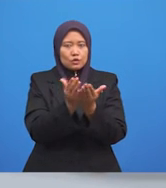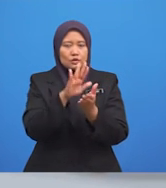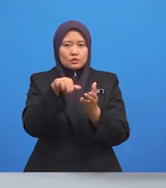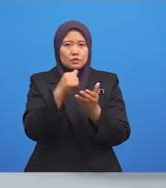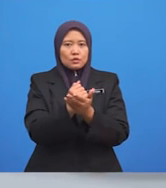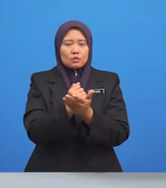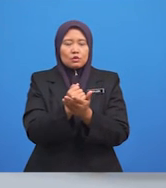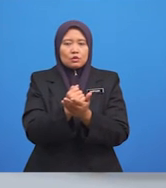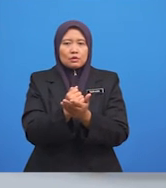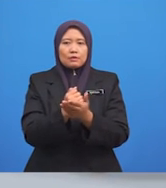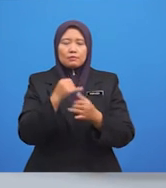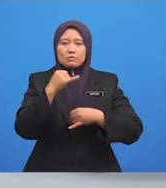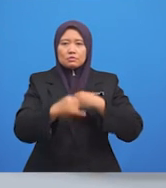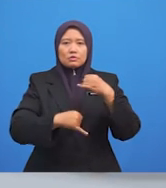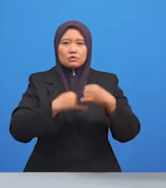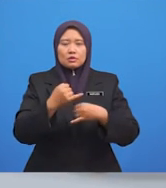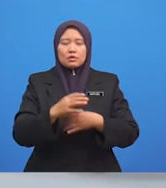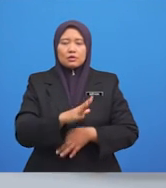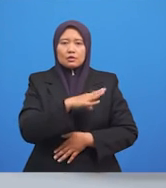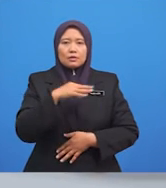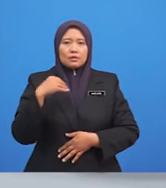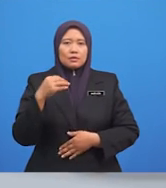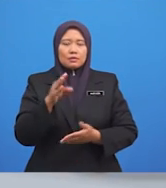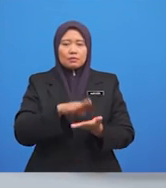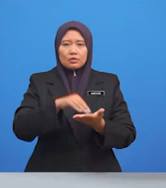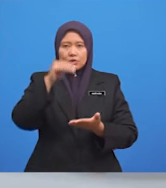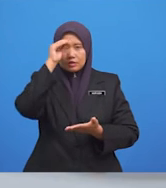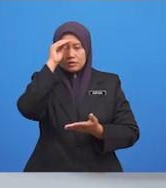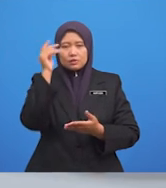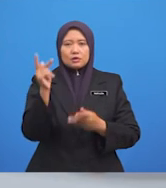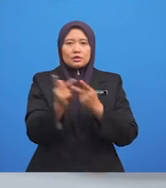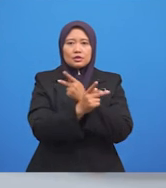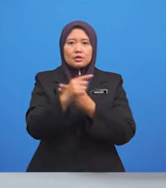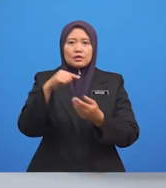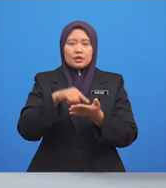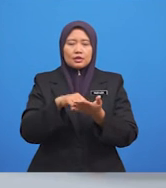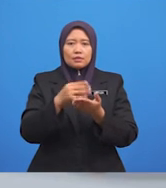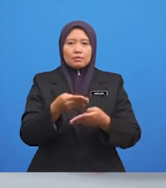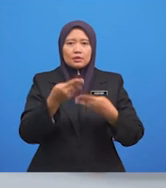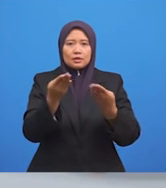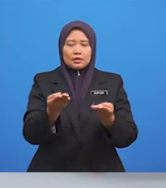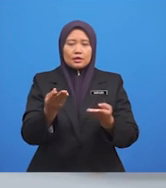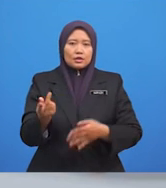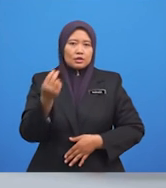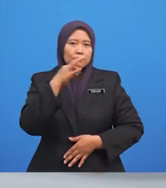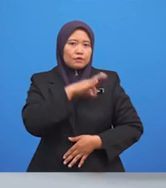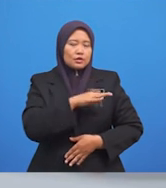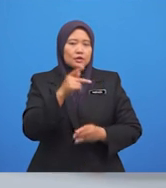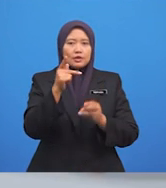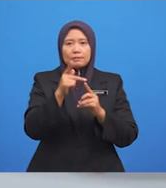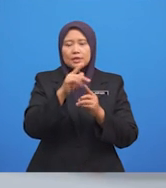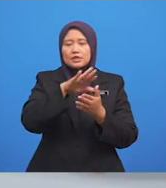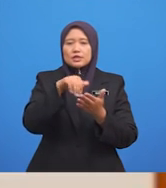semua sukses dan semoga pembelajaran kita pada kali ini memberi manfaat kepada